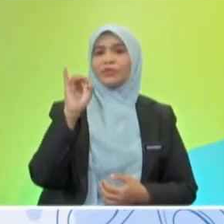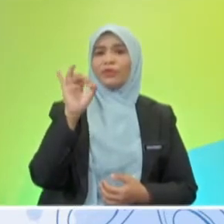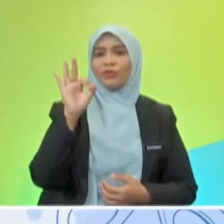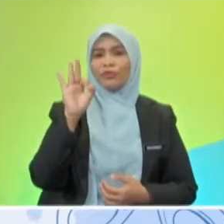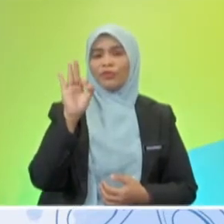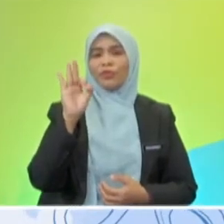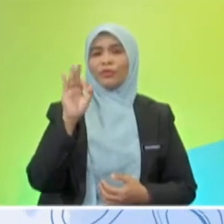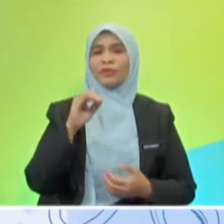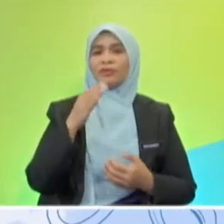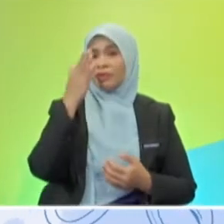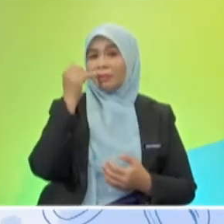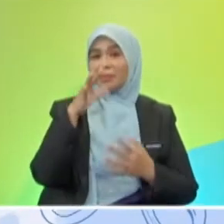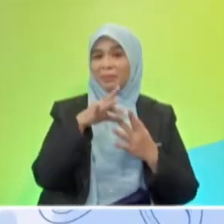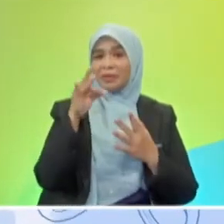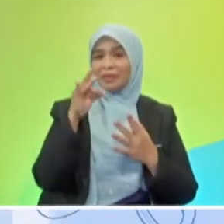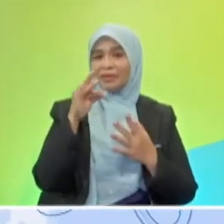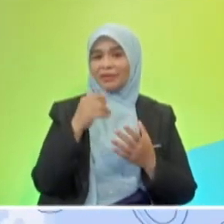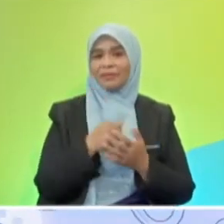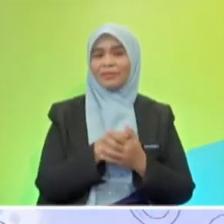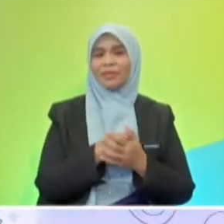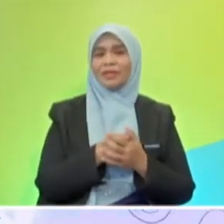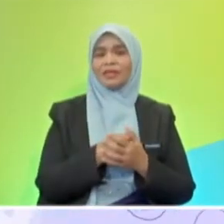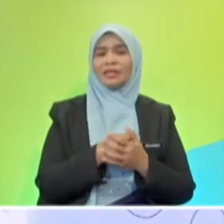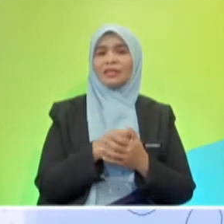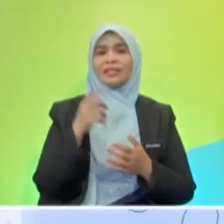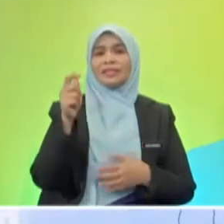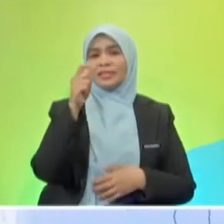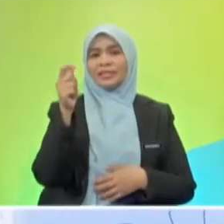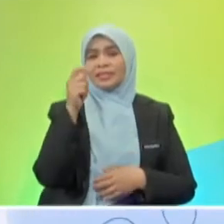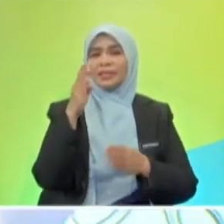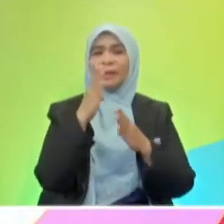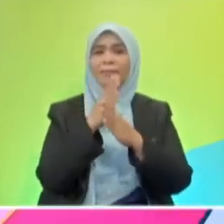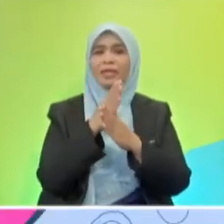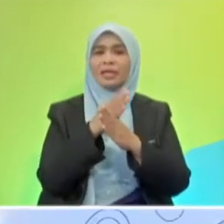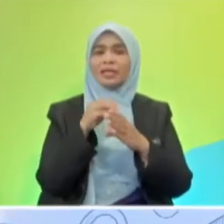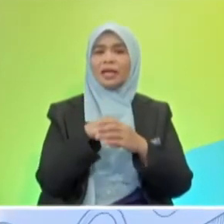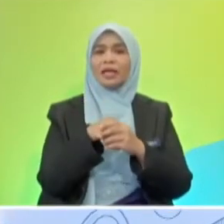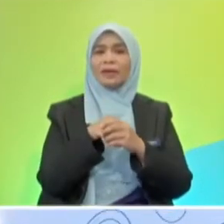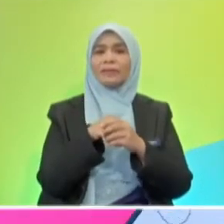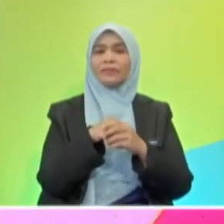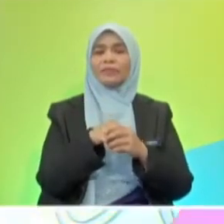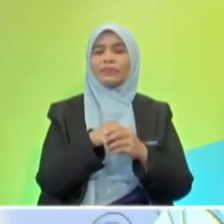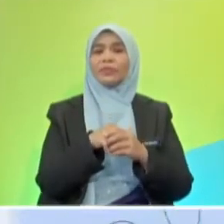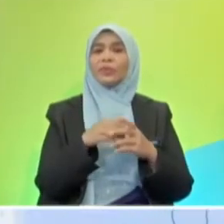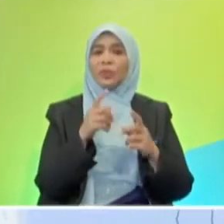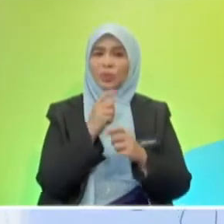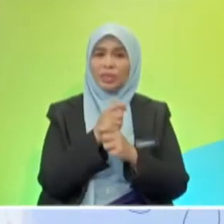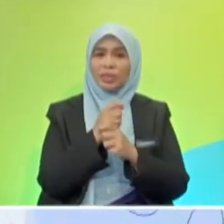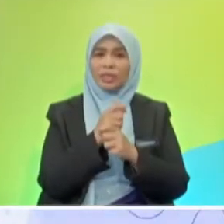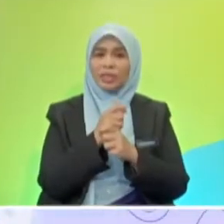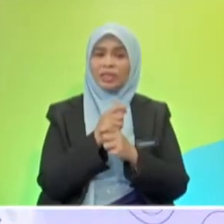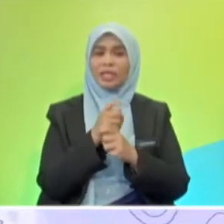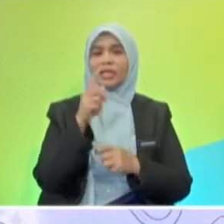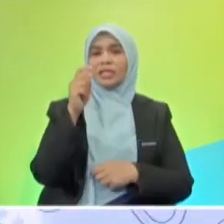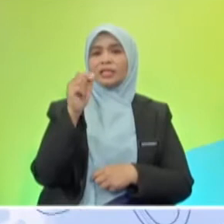Yusuf Oke Kenapa pilih Nabi Yusuf Yusuf JC benar dalam tugas Oke khasnya tafsir